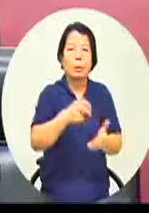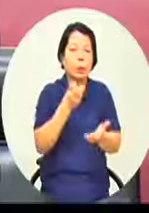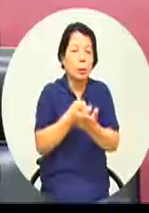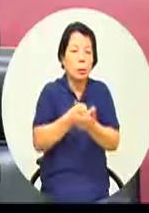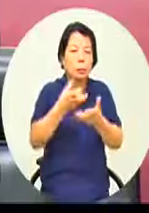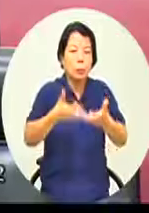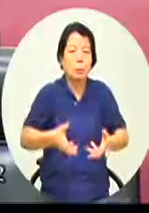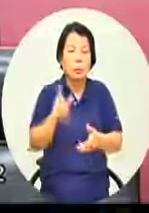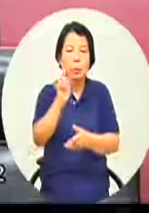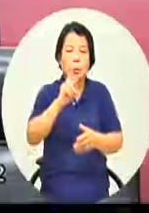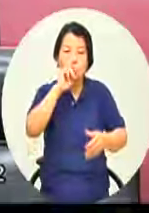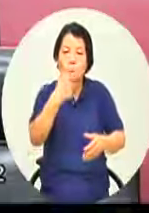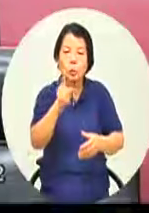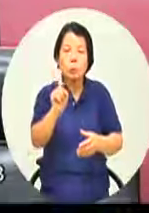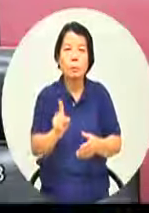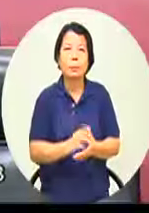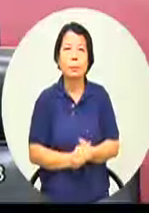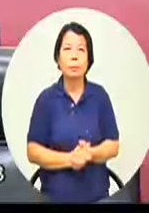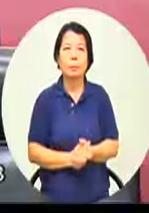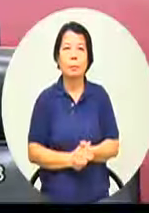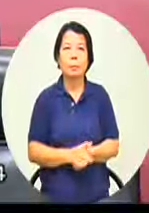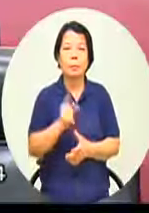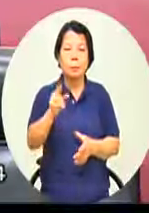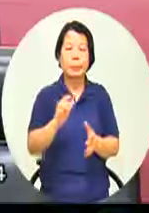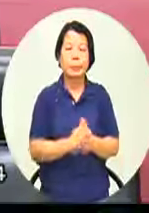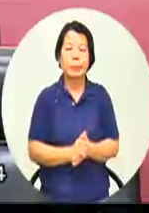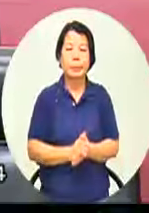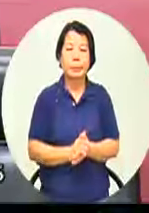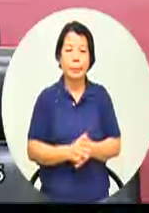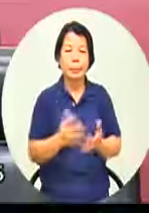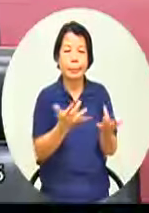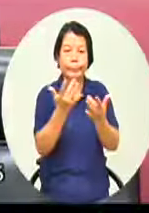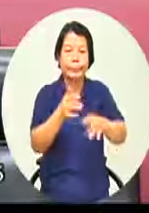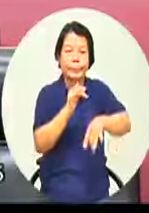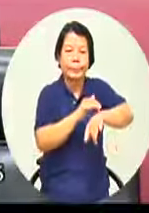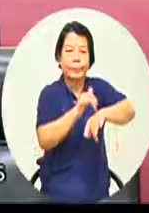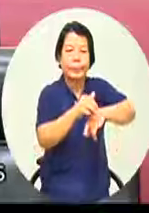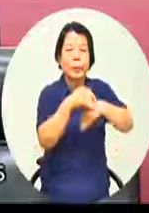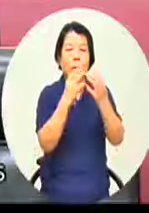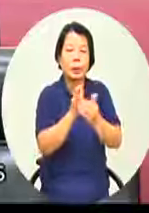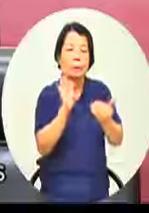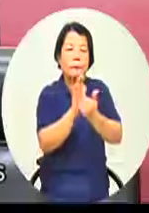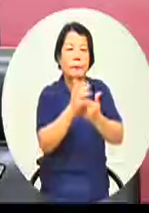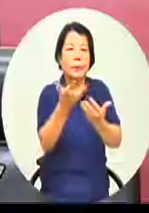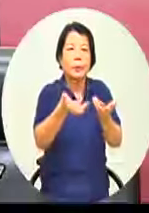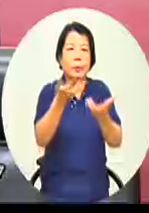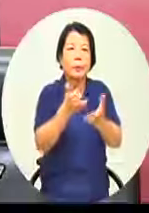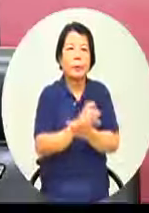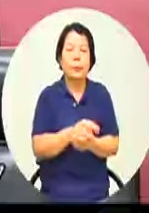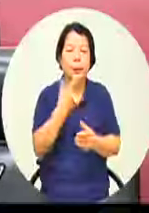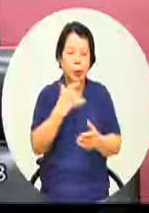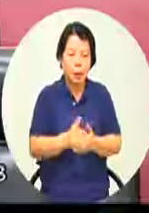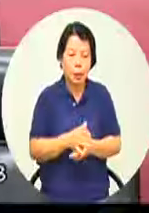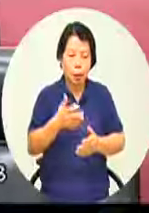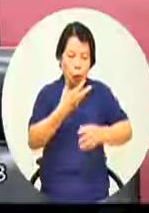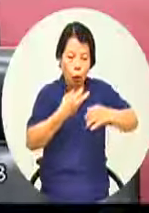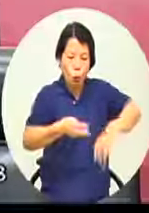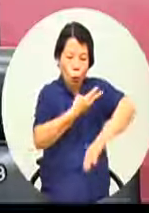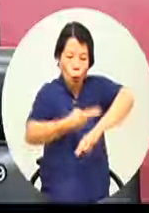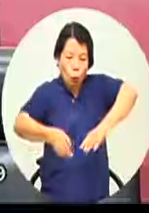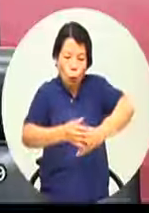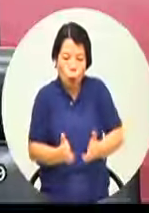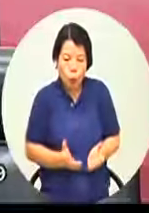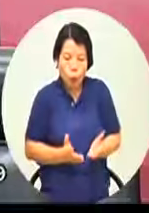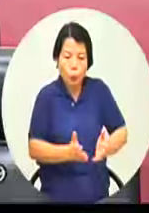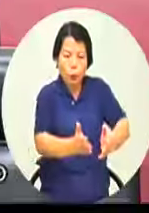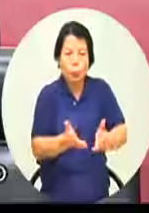错误，它这个草毯呢是防火的，它不是在山上，在水沟。水沟你就不要浪